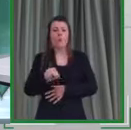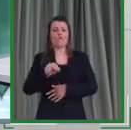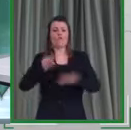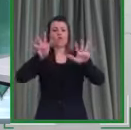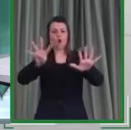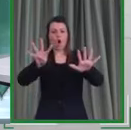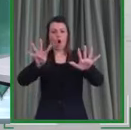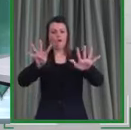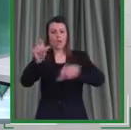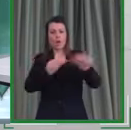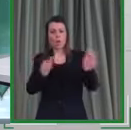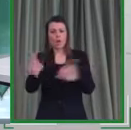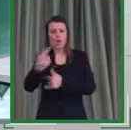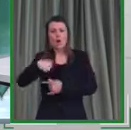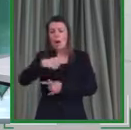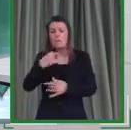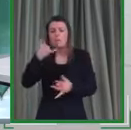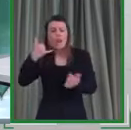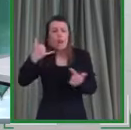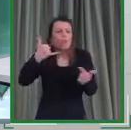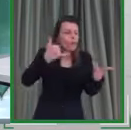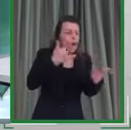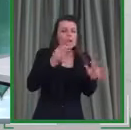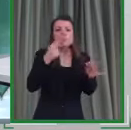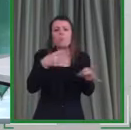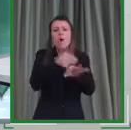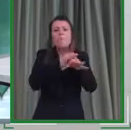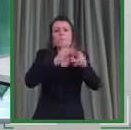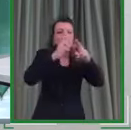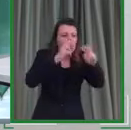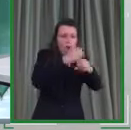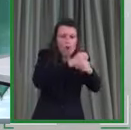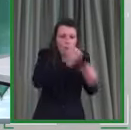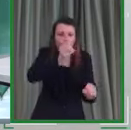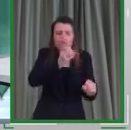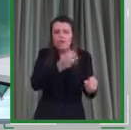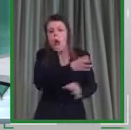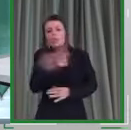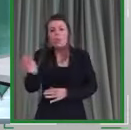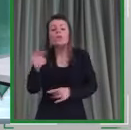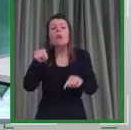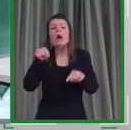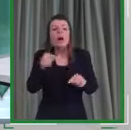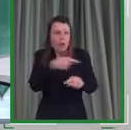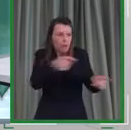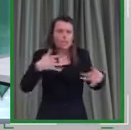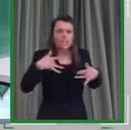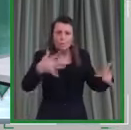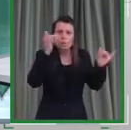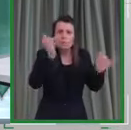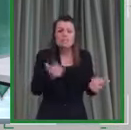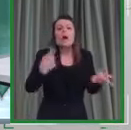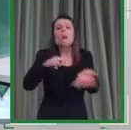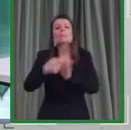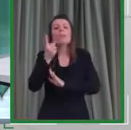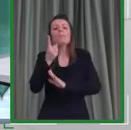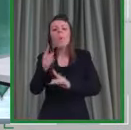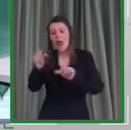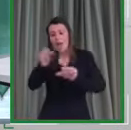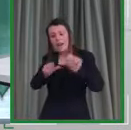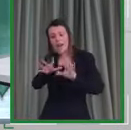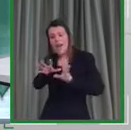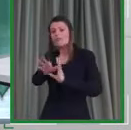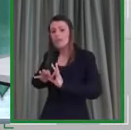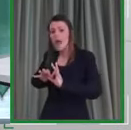tutte le microbi de luigi e ci sono anche altri disponibilità ma oggi il problema è quello di reagenti quindi se riusciremo avere più reagenti coinvolgeremo anche